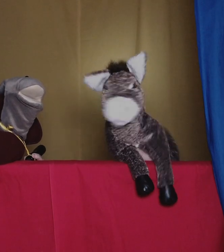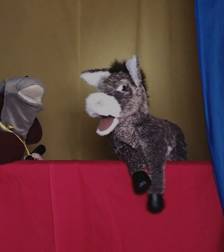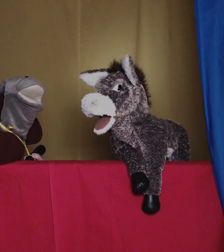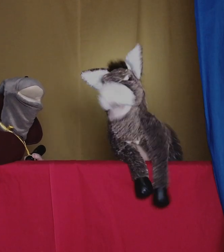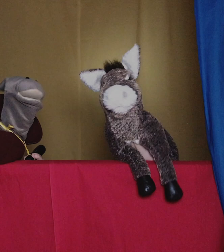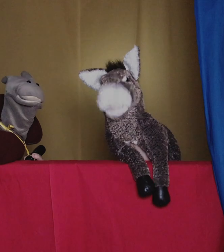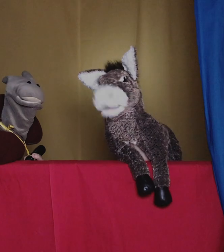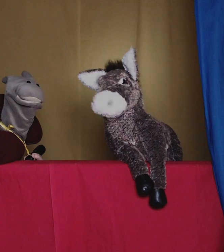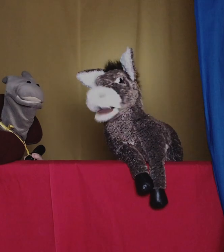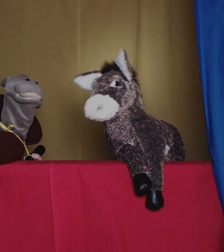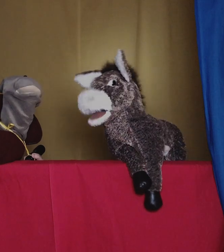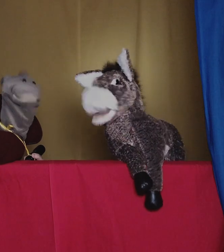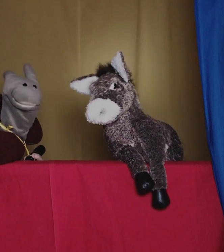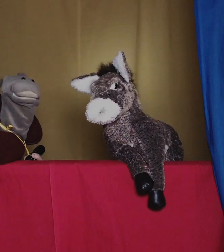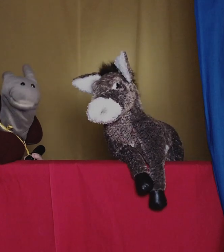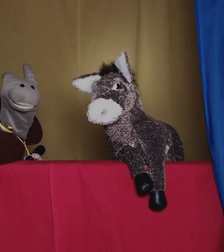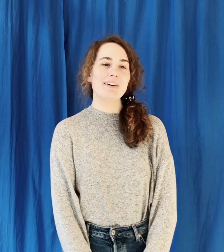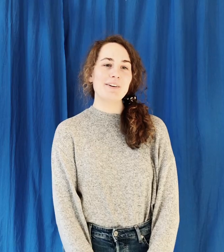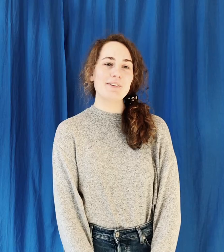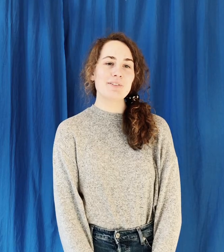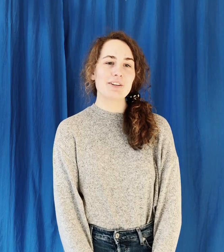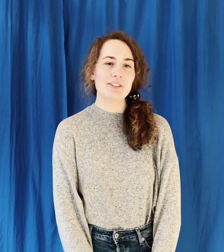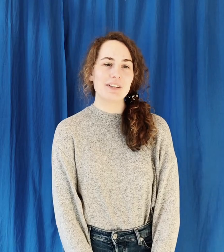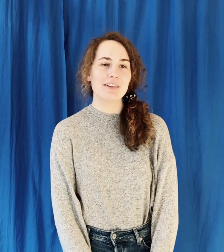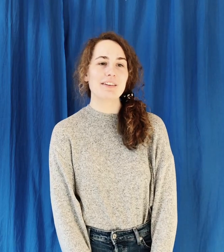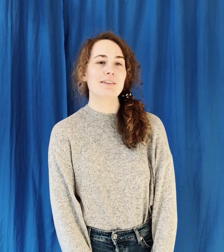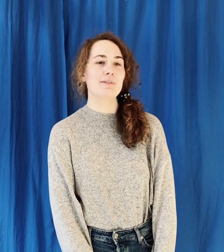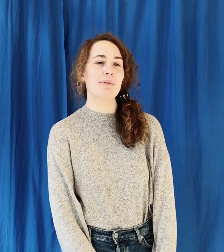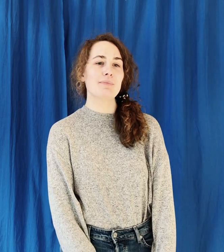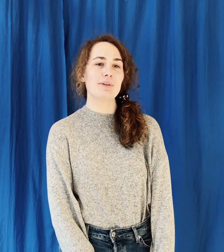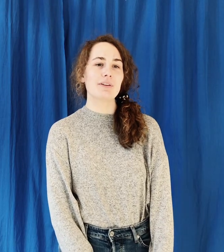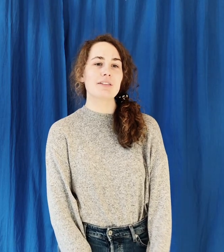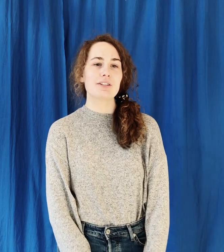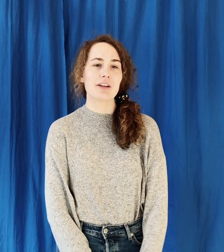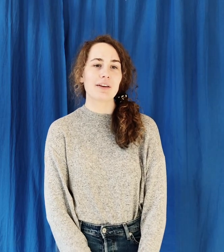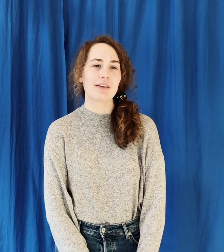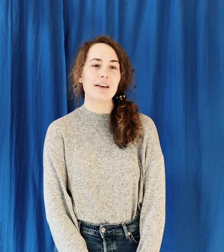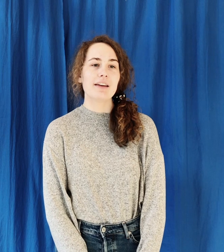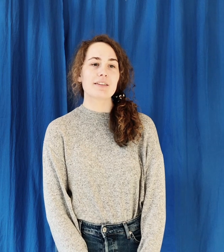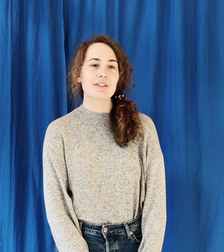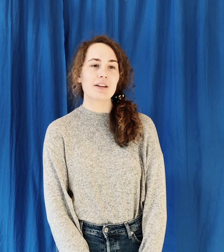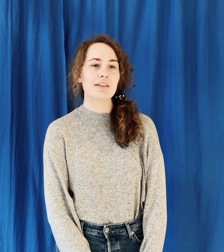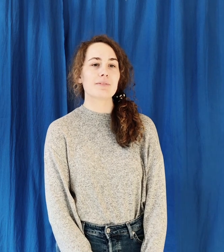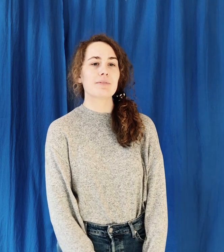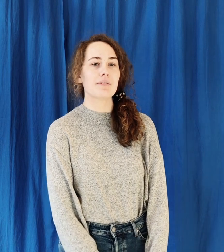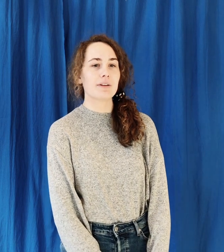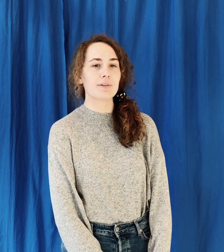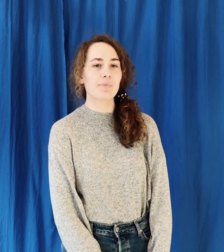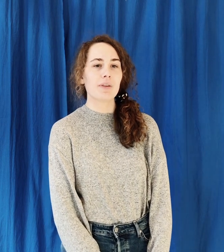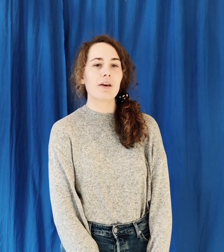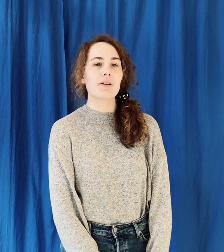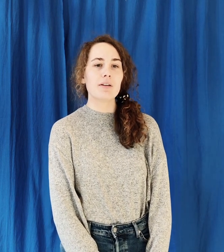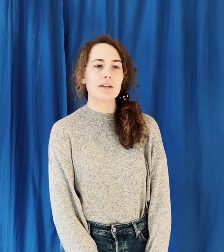Komm, die schauen wir uns doch mal an. Auch in unserer Geschichte geht es um ein besonderes Geschenk. Das Geschenk ist unsere